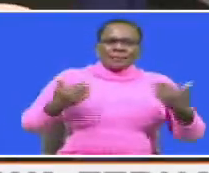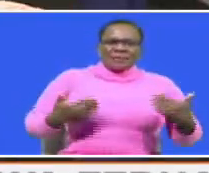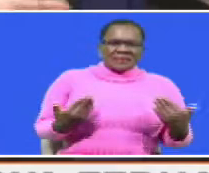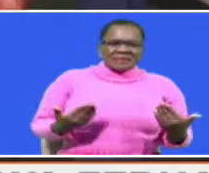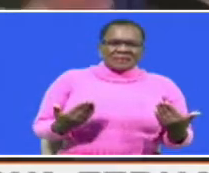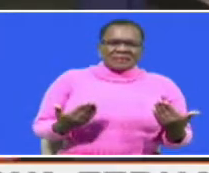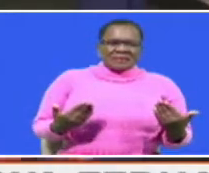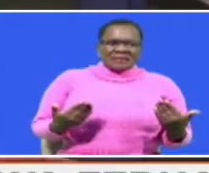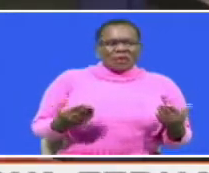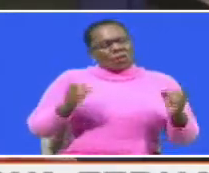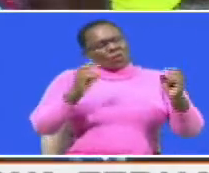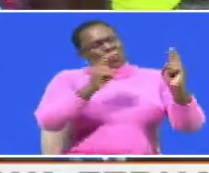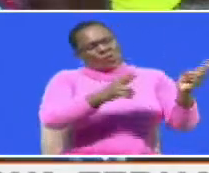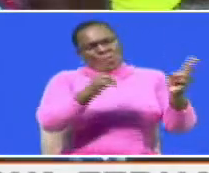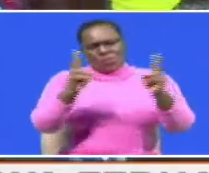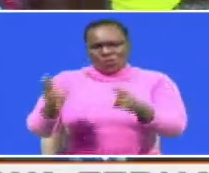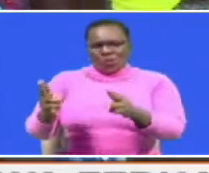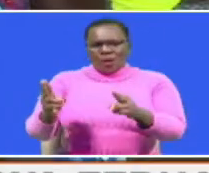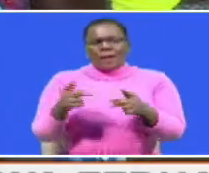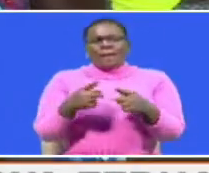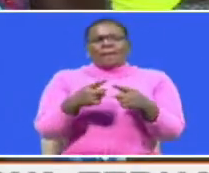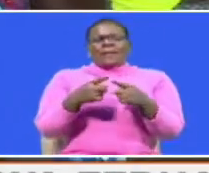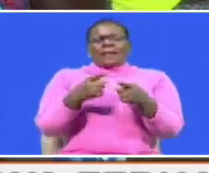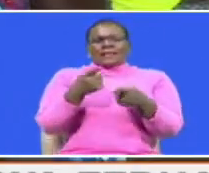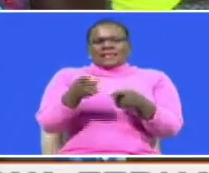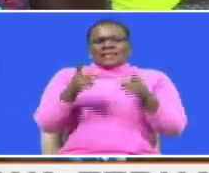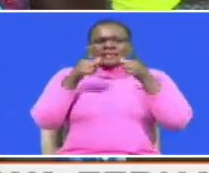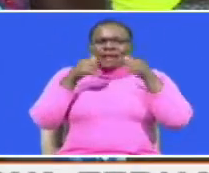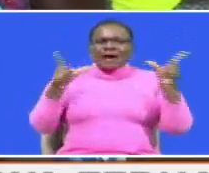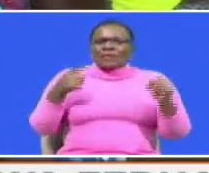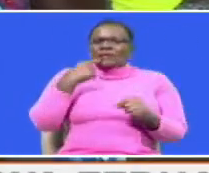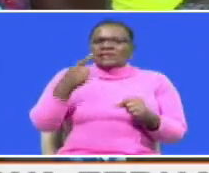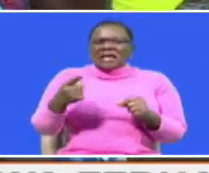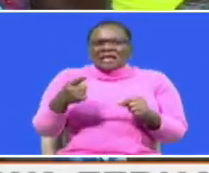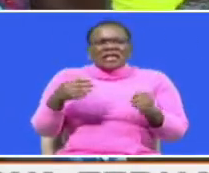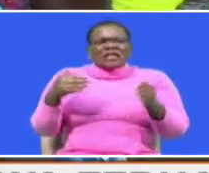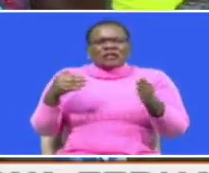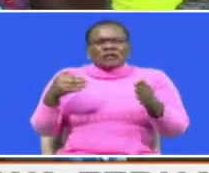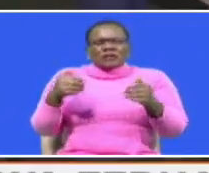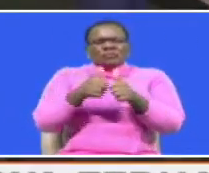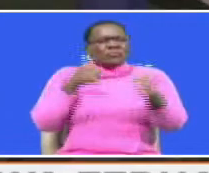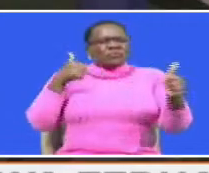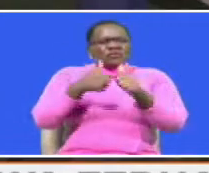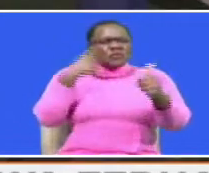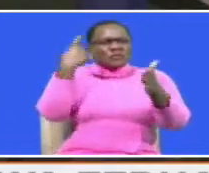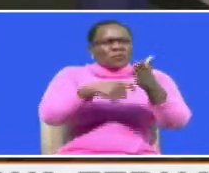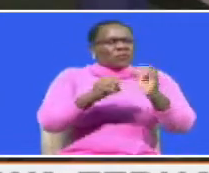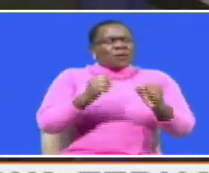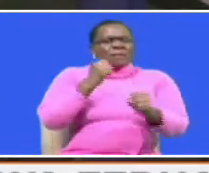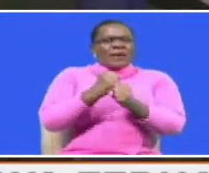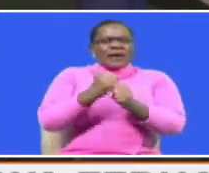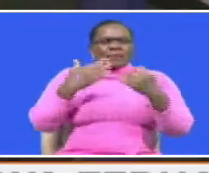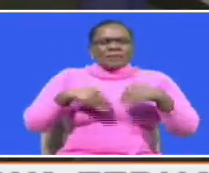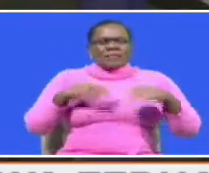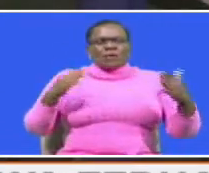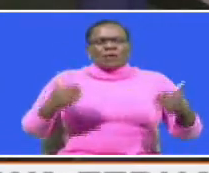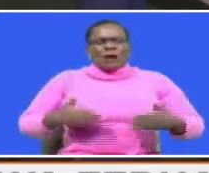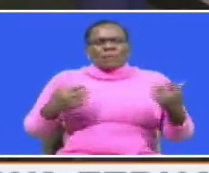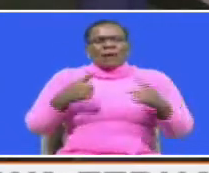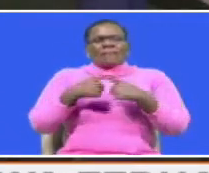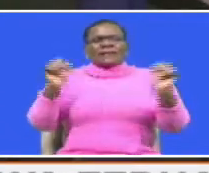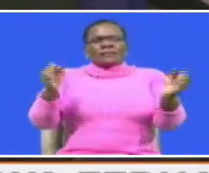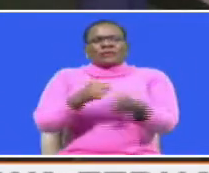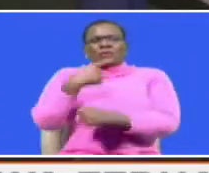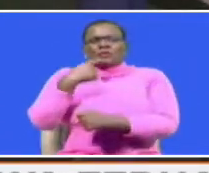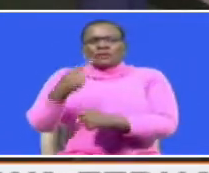kutoa. That is normal. So hii lugha ya kuambia watu wasitoe ni ya kufurahisha watu, lakini uwezi